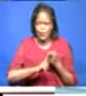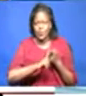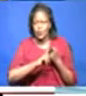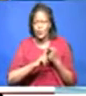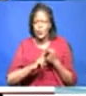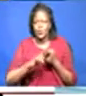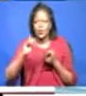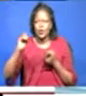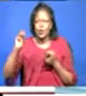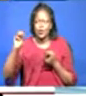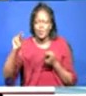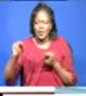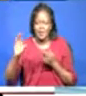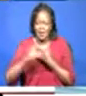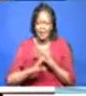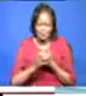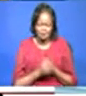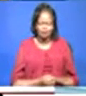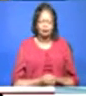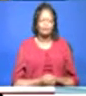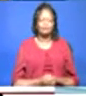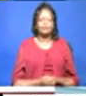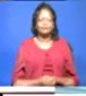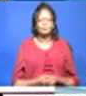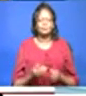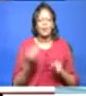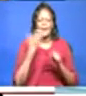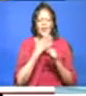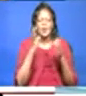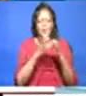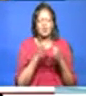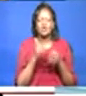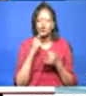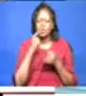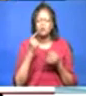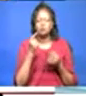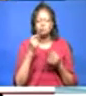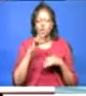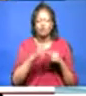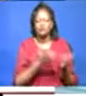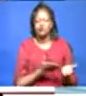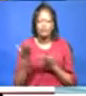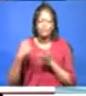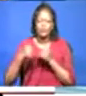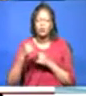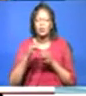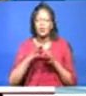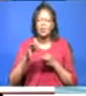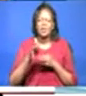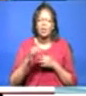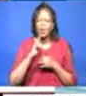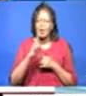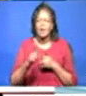Oman. Kampuni ya nyama ya Al-Bashir ambayo imeagiza mifugo hao tayari imeshanunua ekari 100 karibu na bandari hiyo